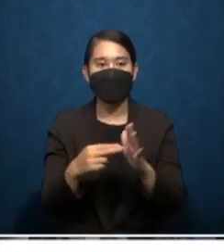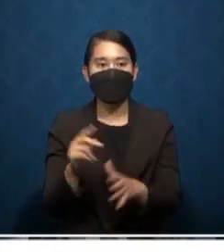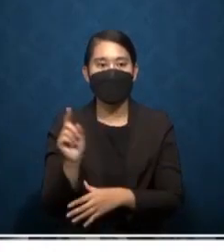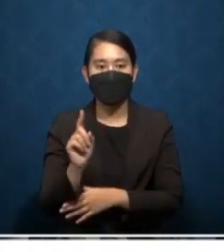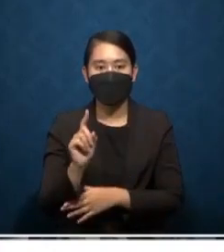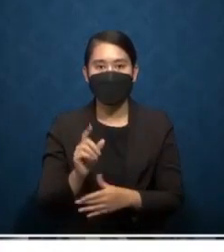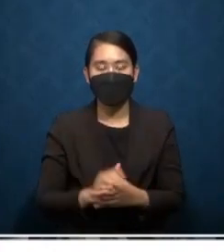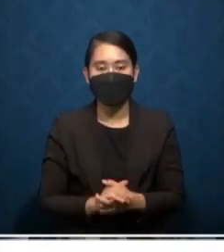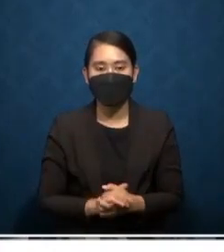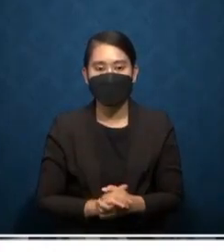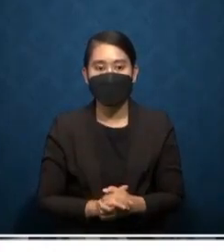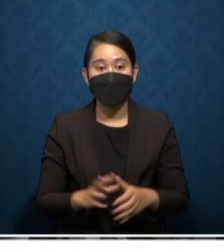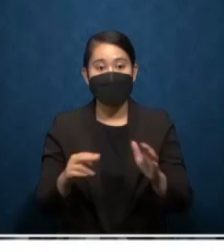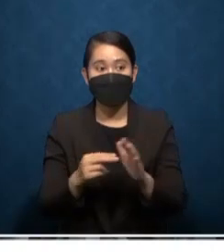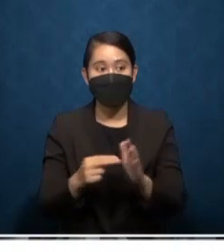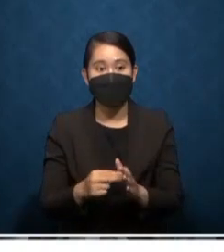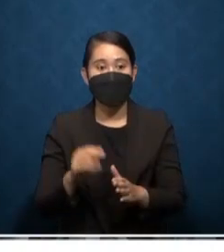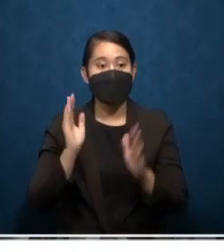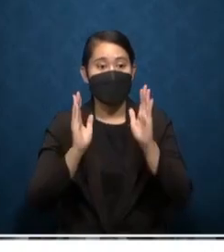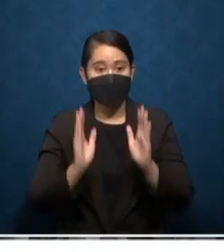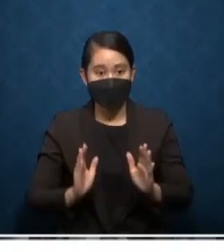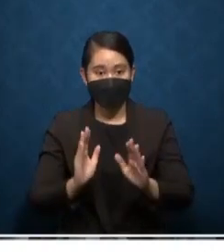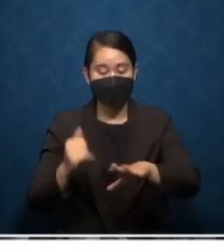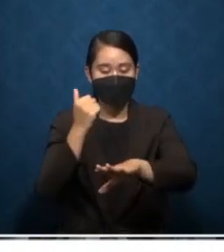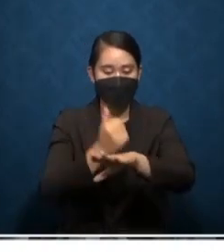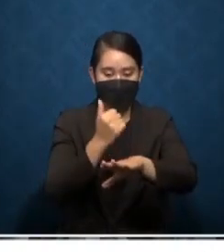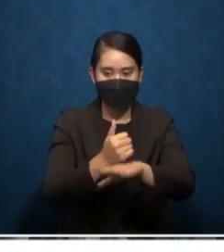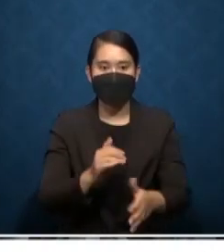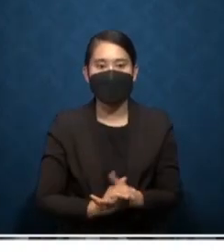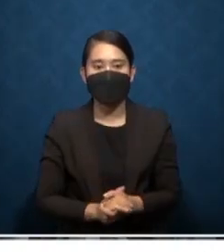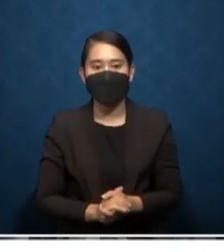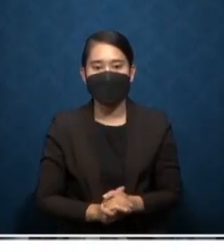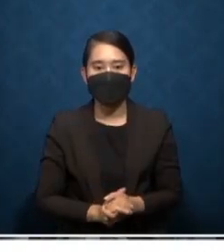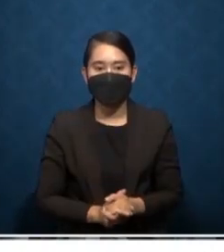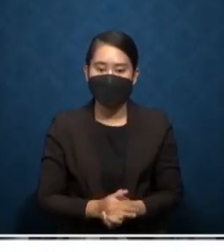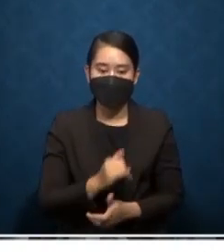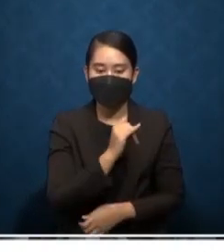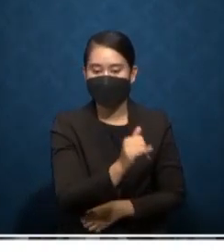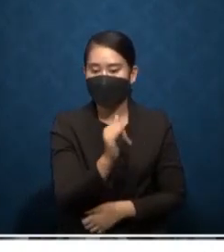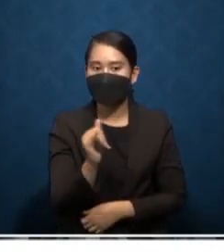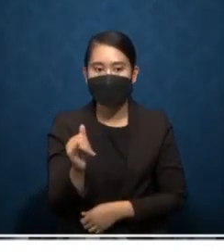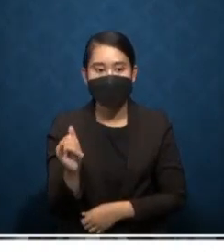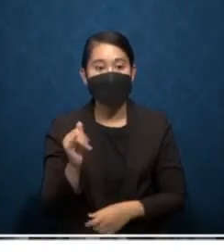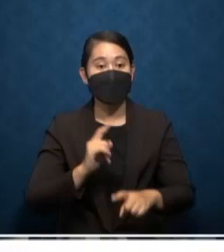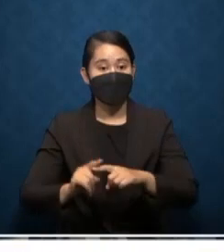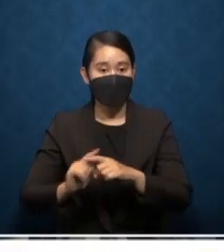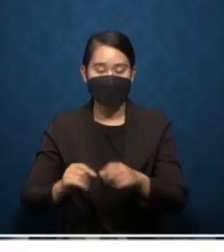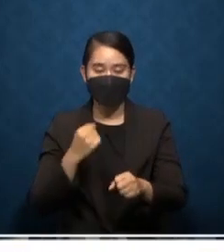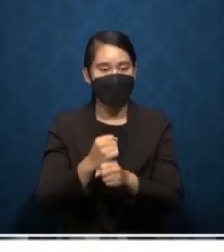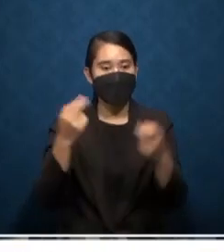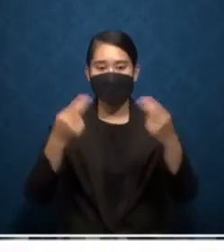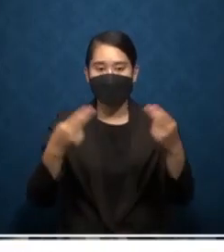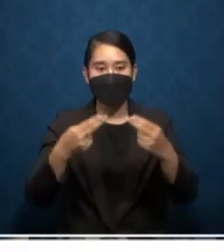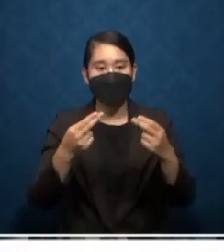็รับรพ, เปนแ่ทัพยามสึกเสือเน้อใต้ ก็ไปรพไปทำสงคาม